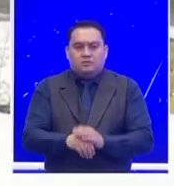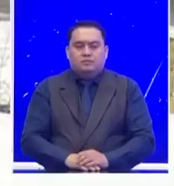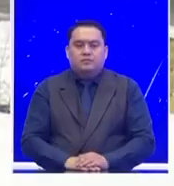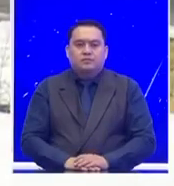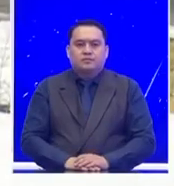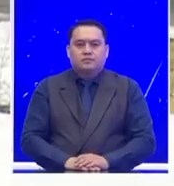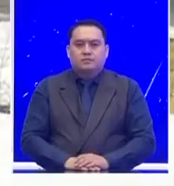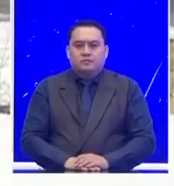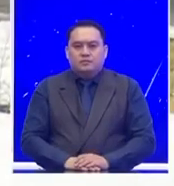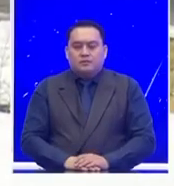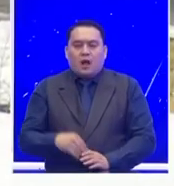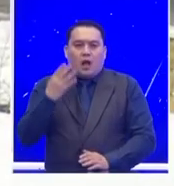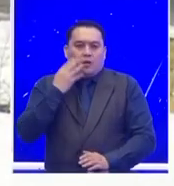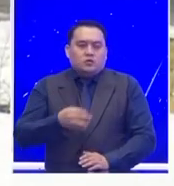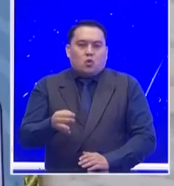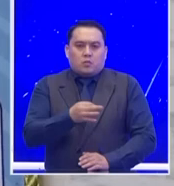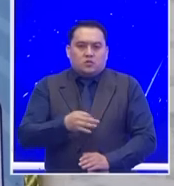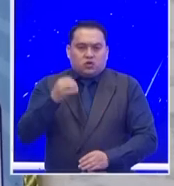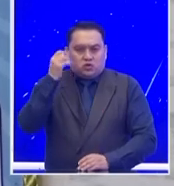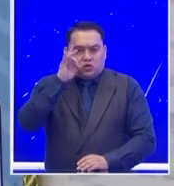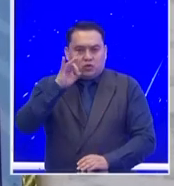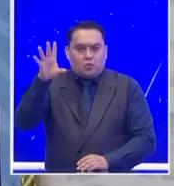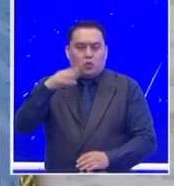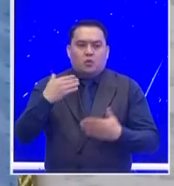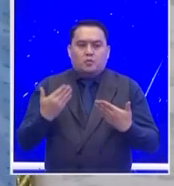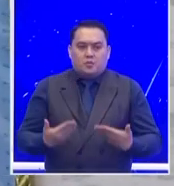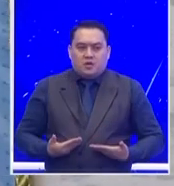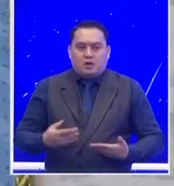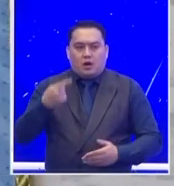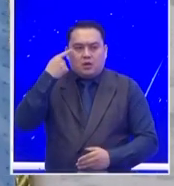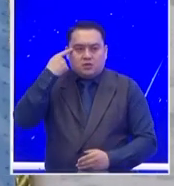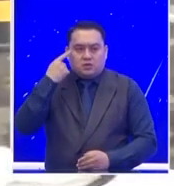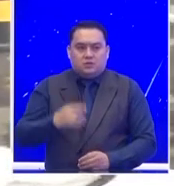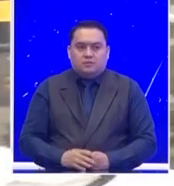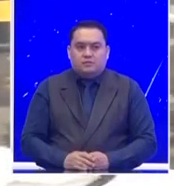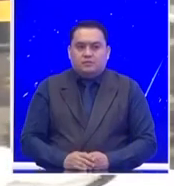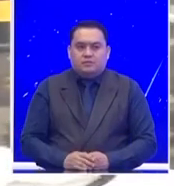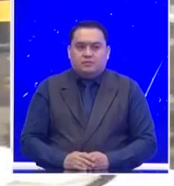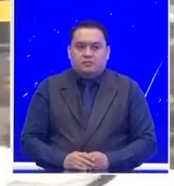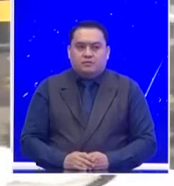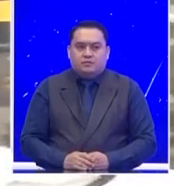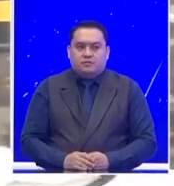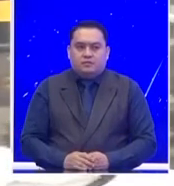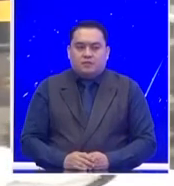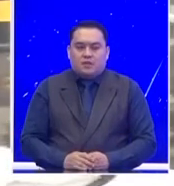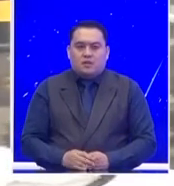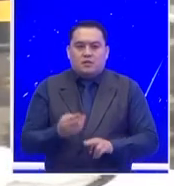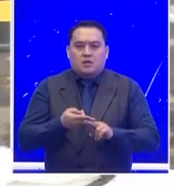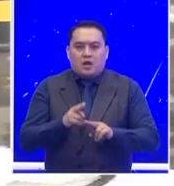Среди семиреченских автомобилистов есть даже чемпионы мира и призеры азиатских игр. На этом комплексе